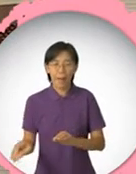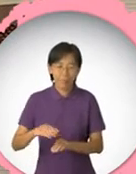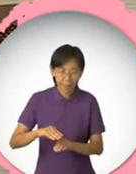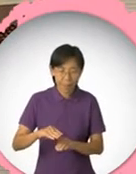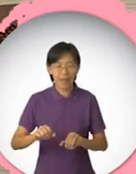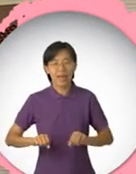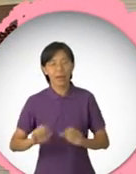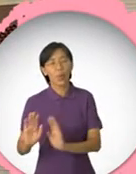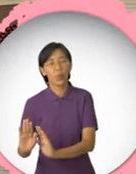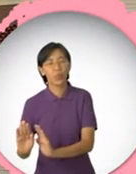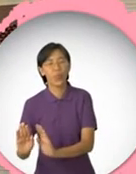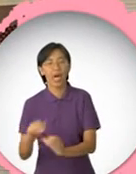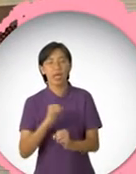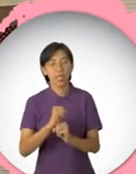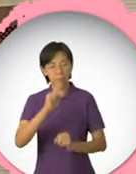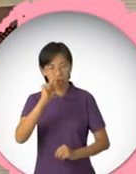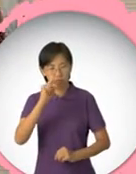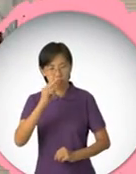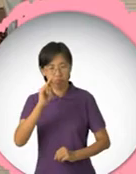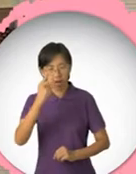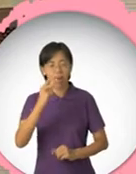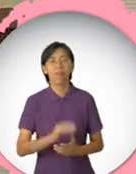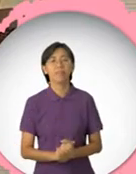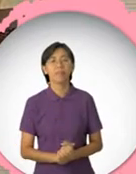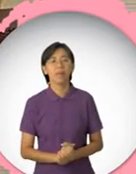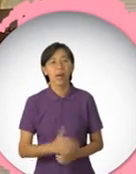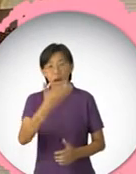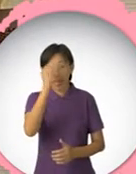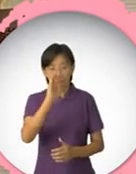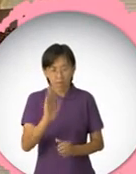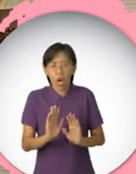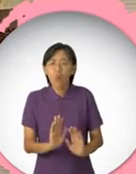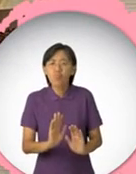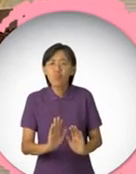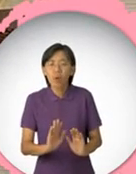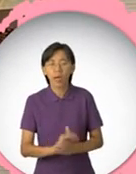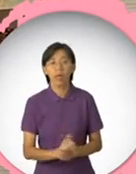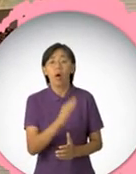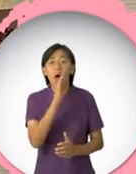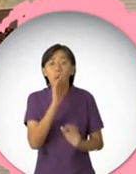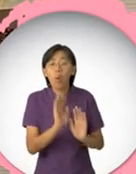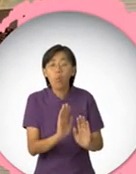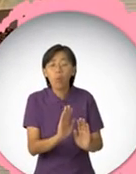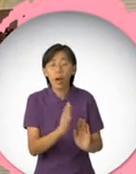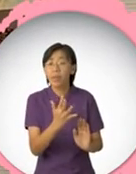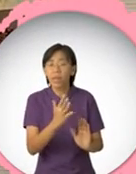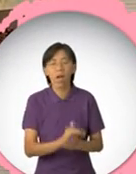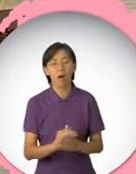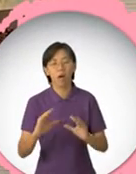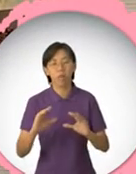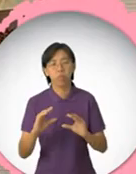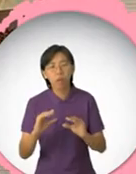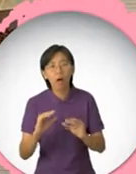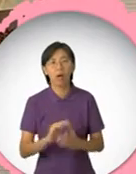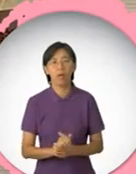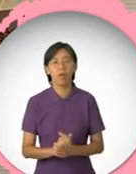้ค่ะ โอ้3รอบ ใช่แล้วทุกๆครั้งข้อสำคัญคืออย่าลืมพักไม่งั้นเนี่ยแป้งมันจะหดตัวง่ายแล้วก็จะเปลือง